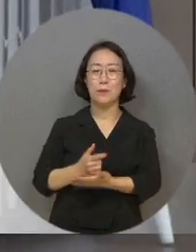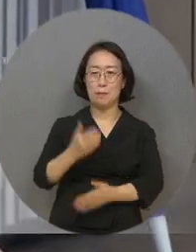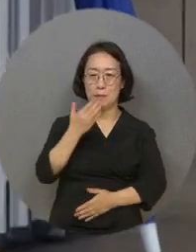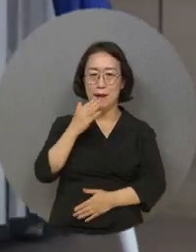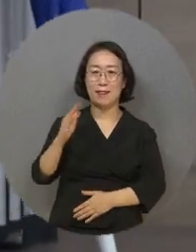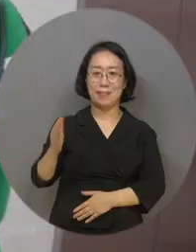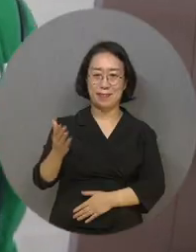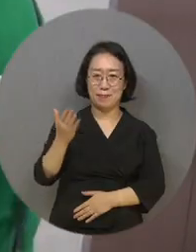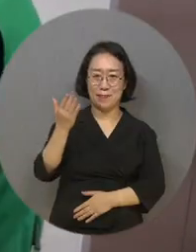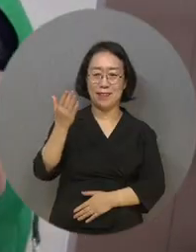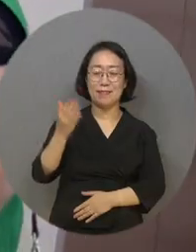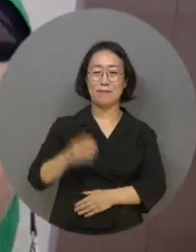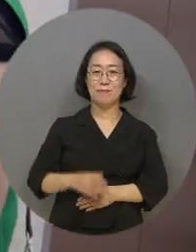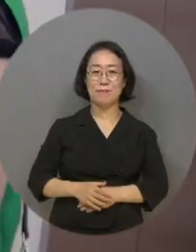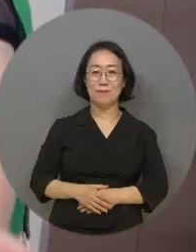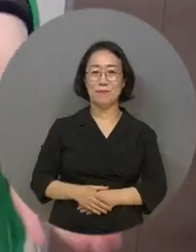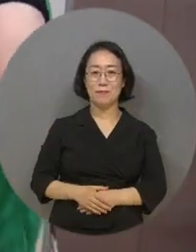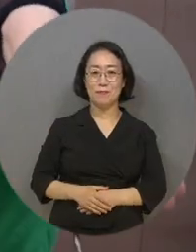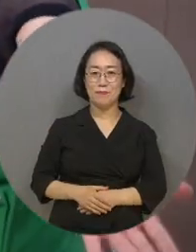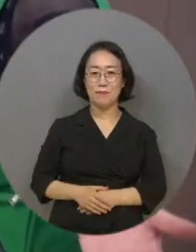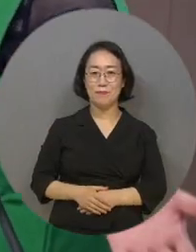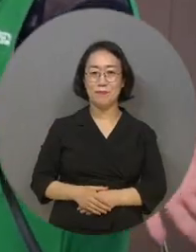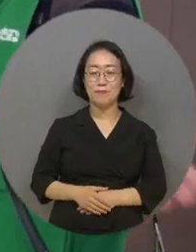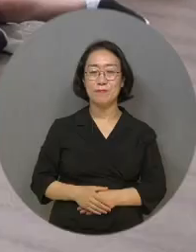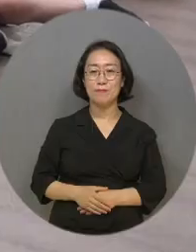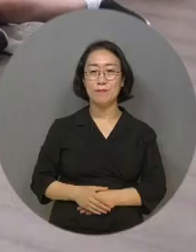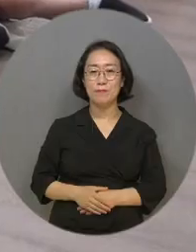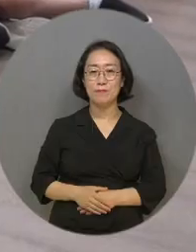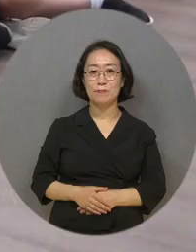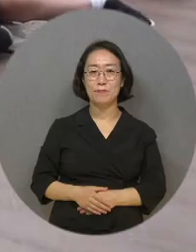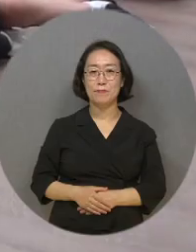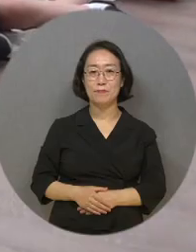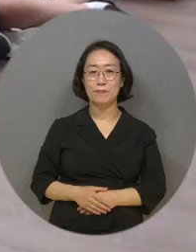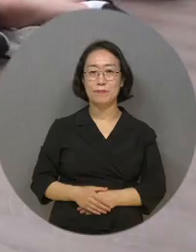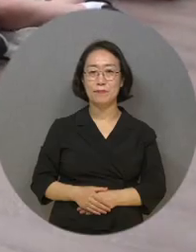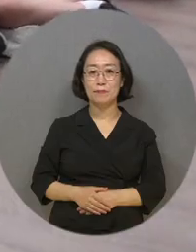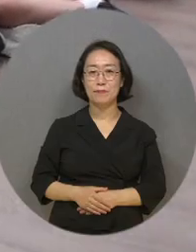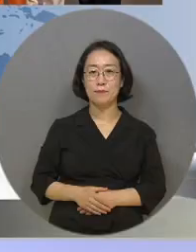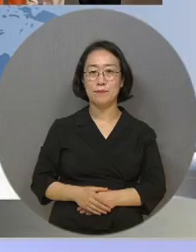시간이었습니다. 복지TV 경기방송 정우선입니다.